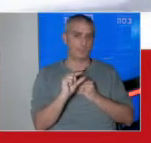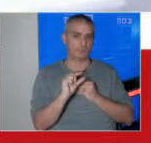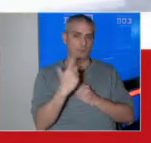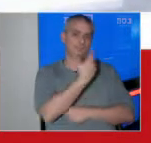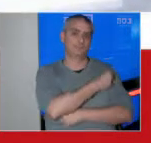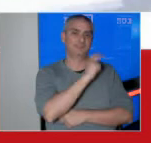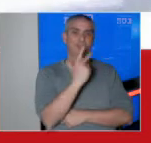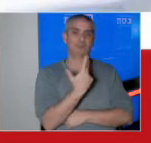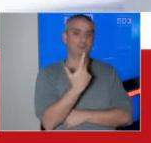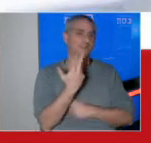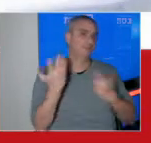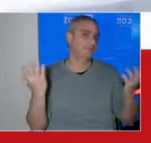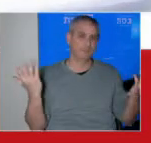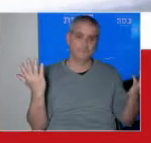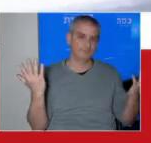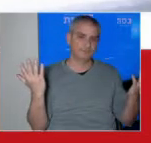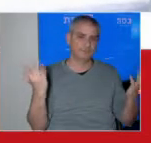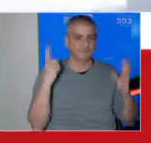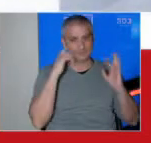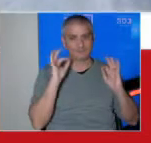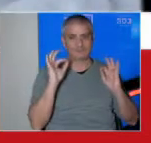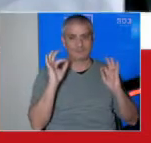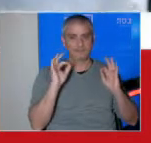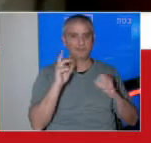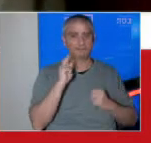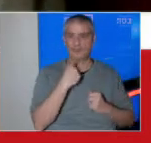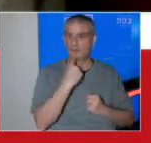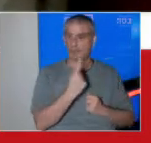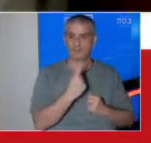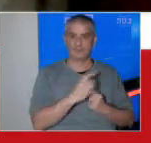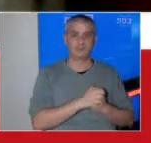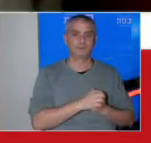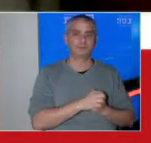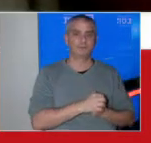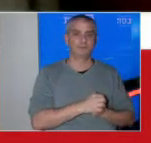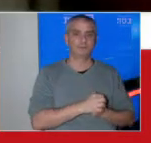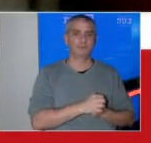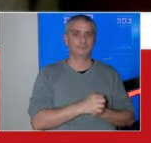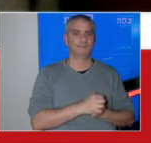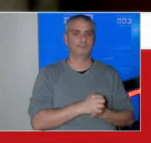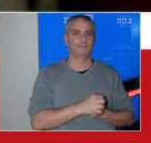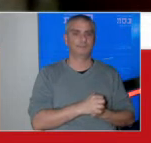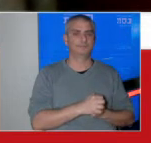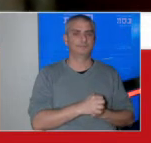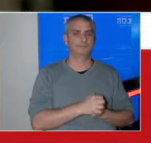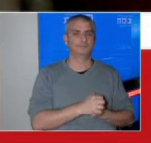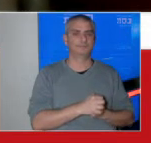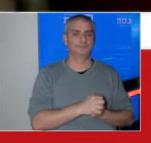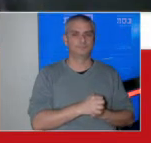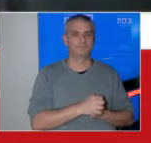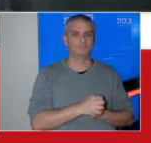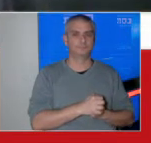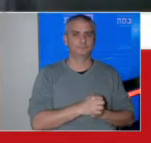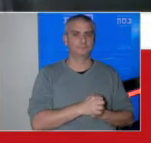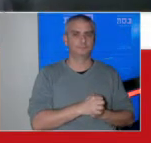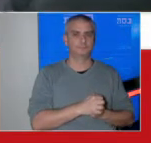מהזריקה השלישית, אז זה לא... אז זה סביר לגמרי. וצריך כן? לומר ש... לחשוב ש... כן, כן, לא, לא, כן, תסיים בבקשה.